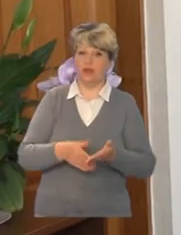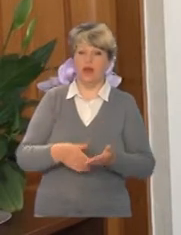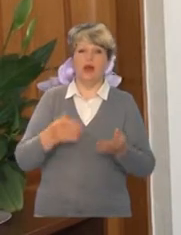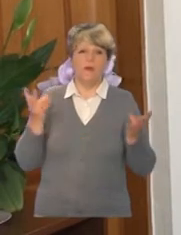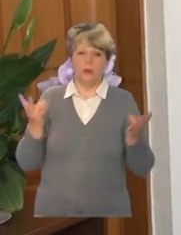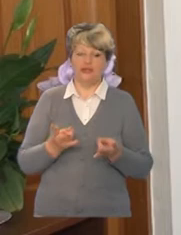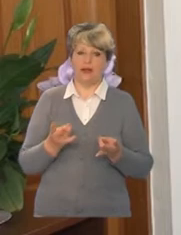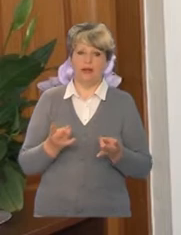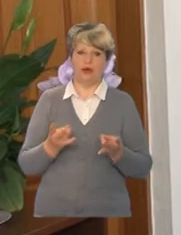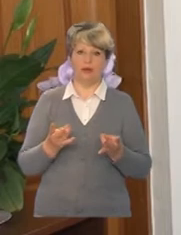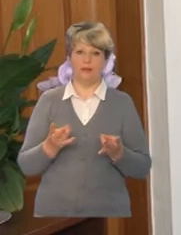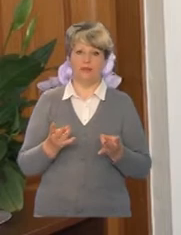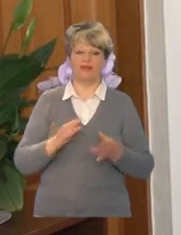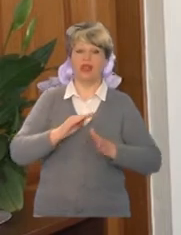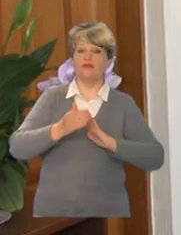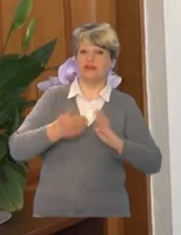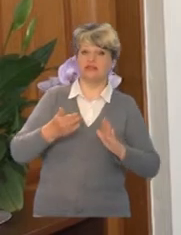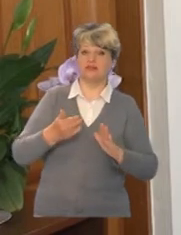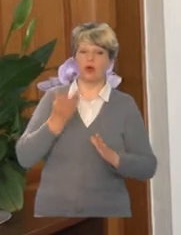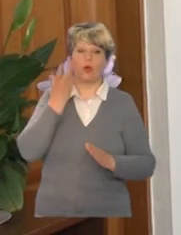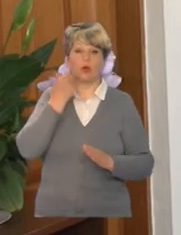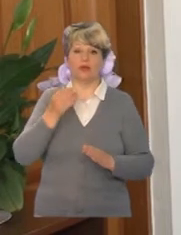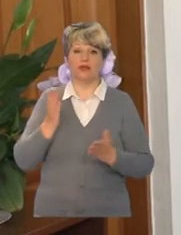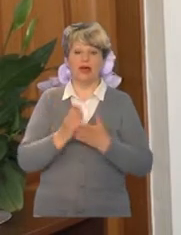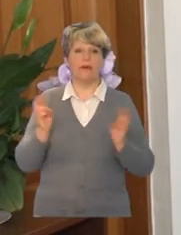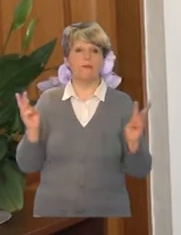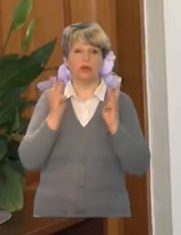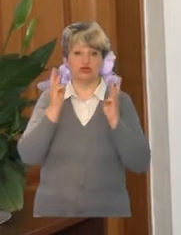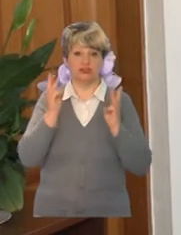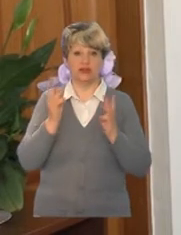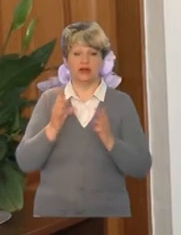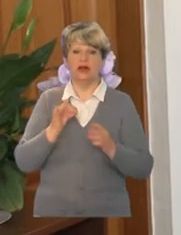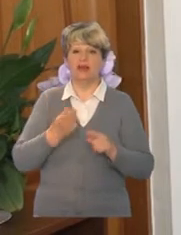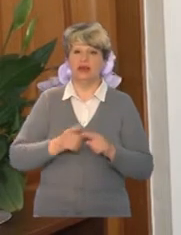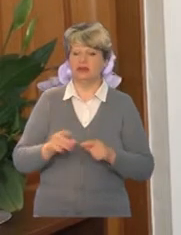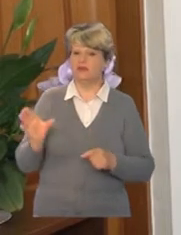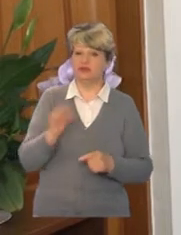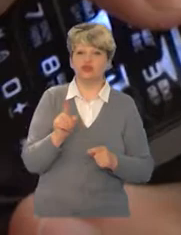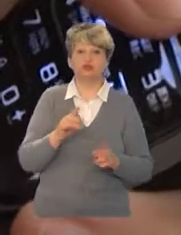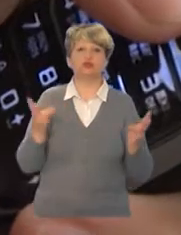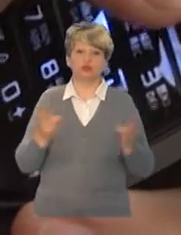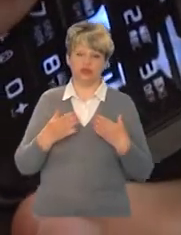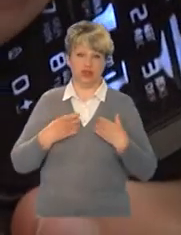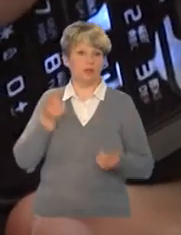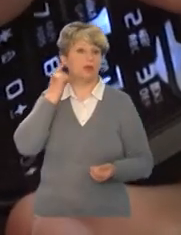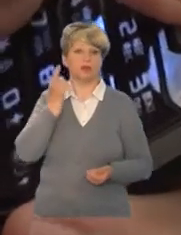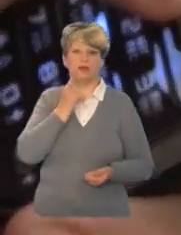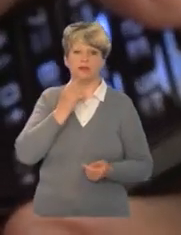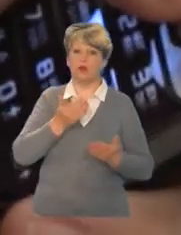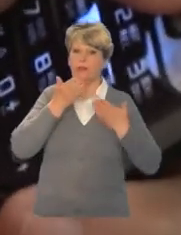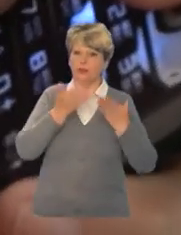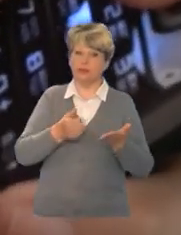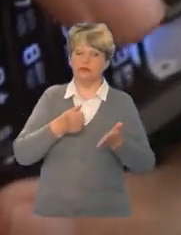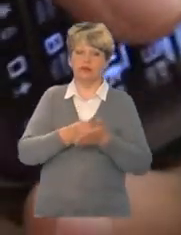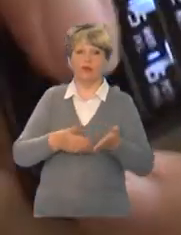потреба визивати, коли є пожар. І це все дуже необхідне нам, глухим. Звернутися по